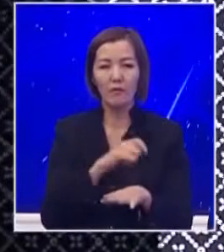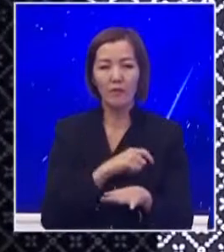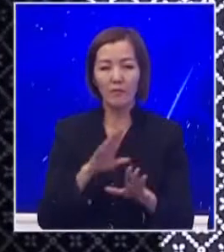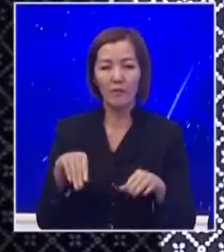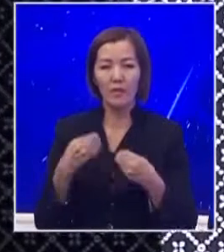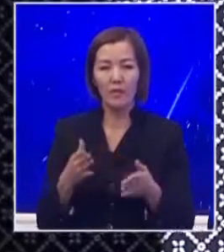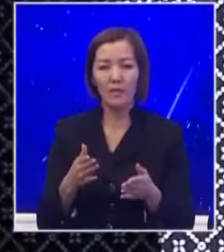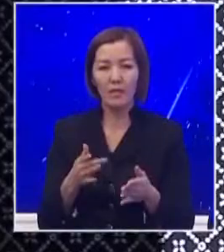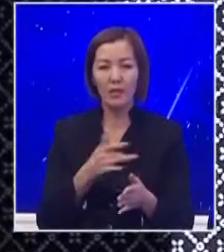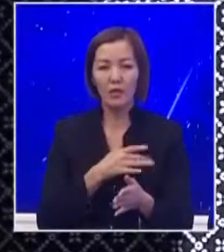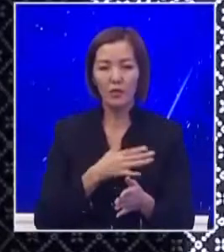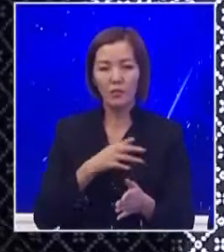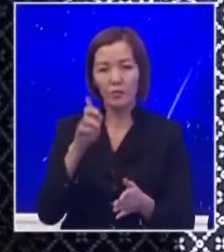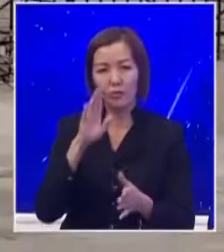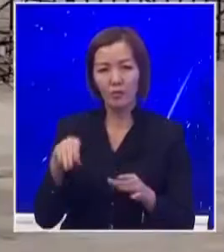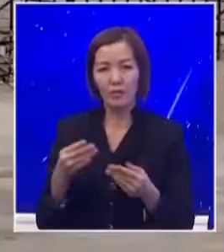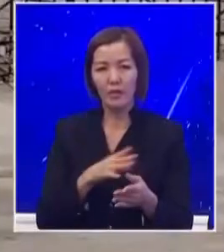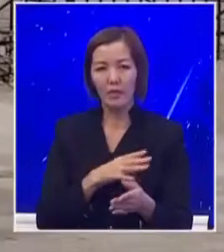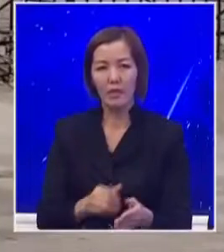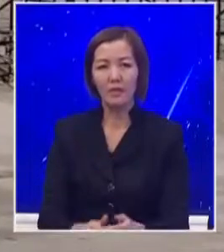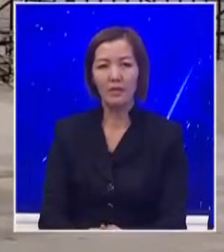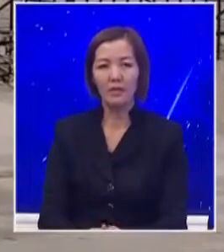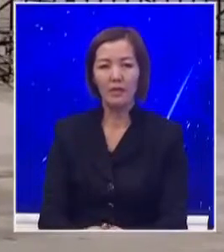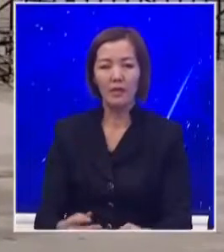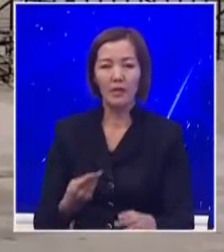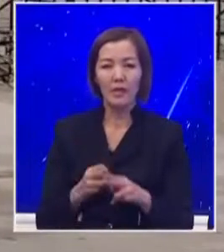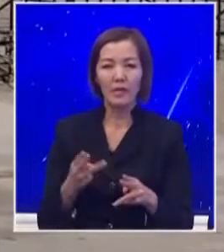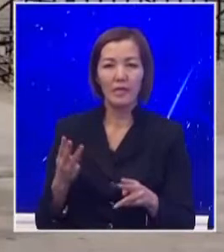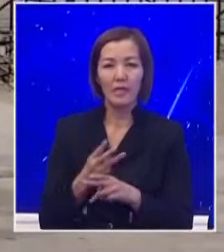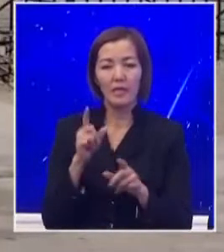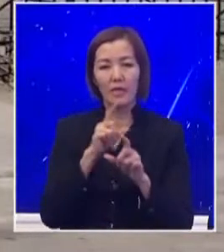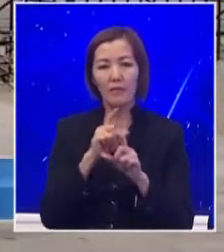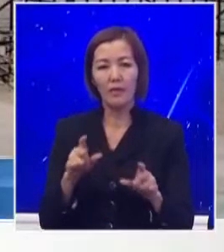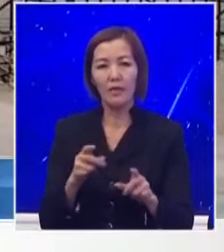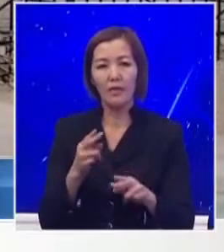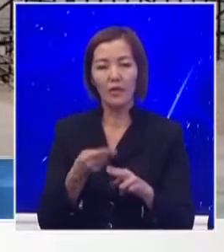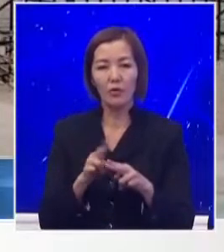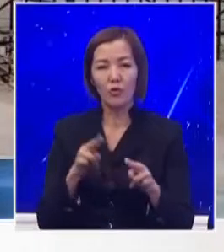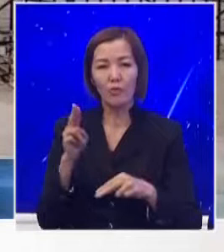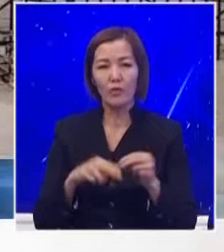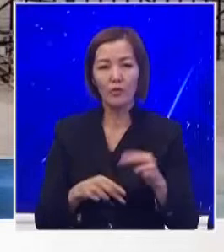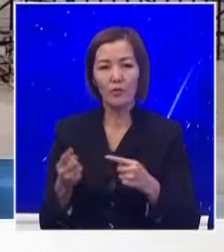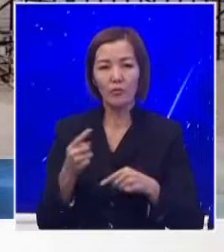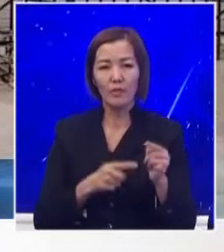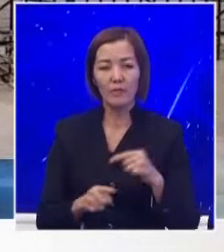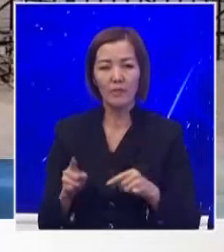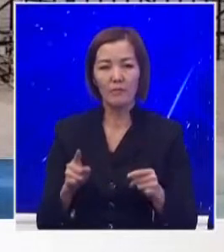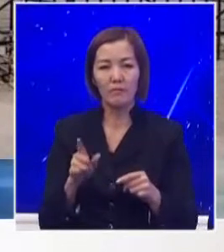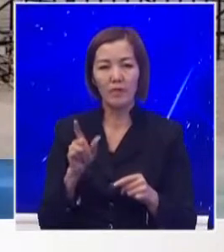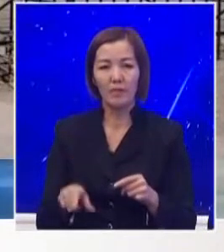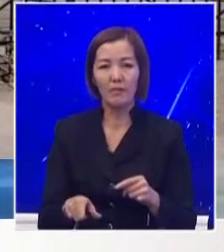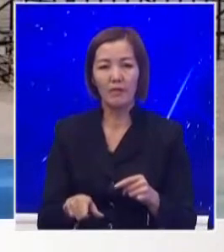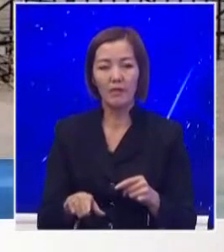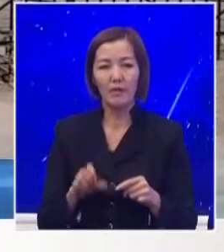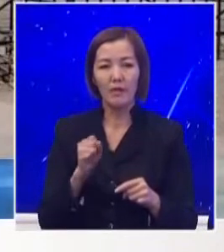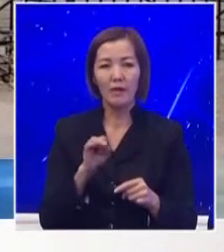передал его в собственность государства. Это третий уже объект, построенный бизнесменом, меценатом Сулейменом